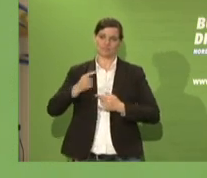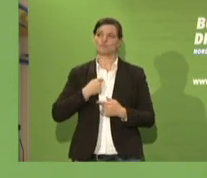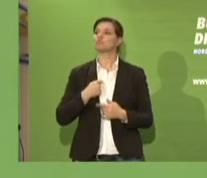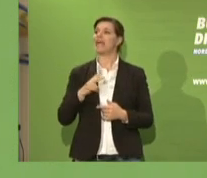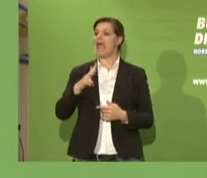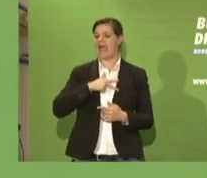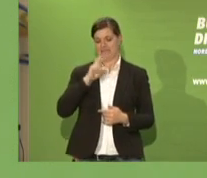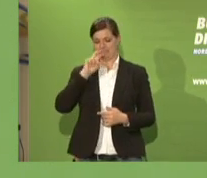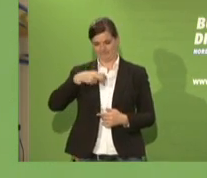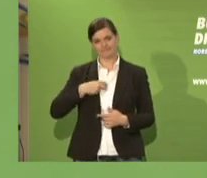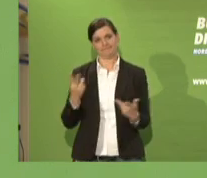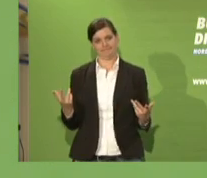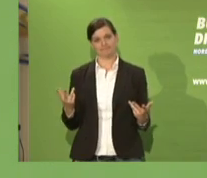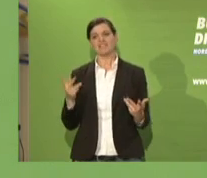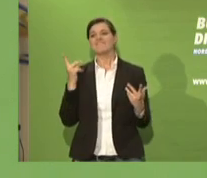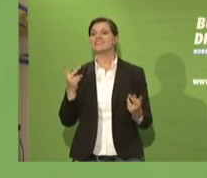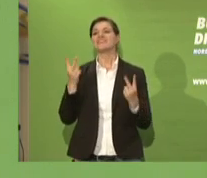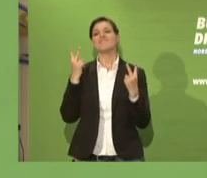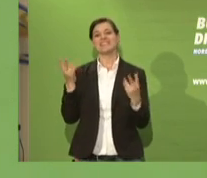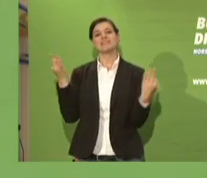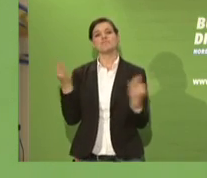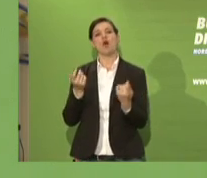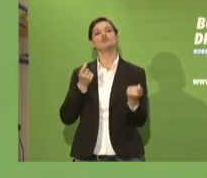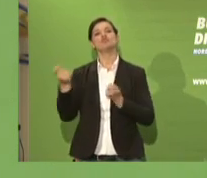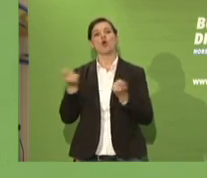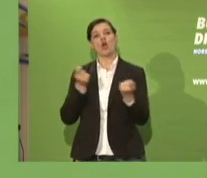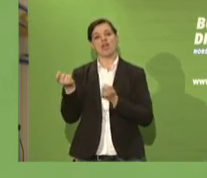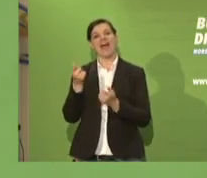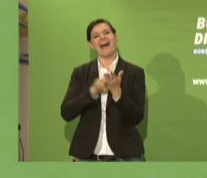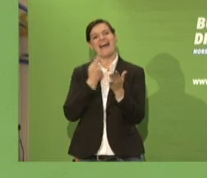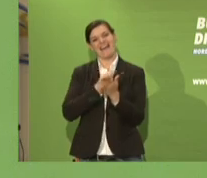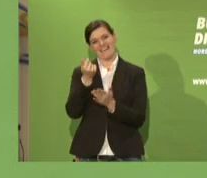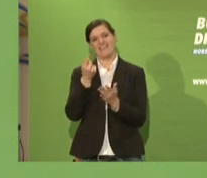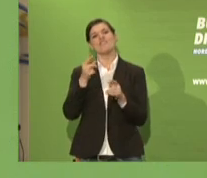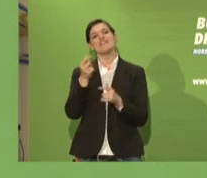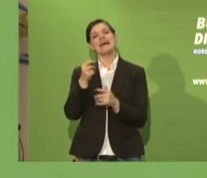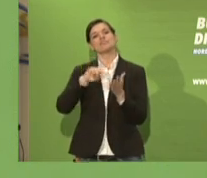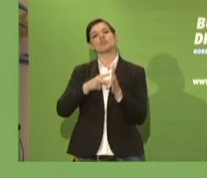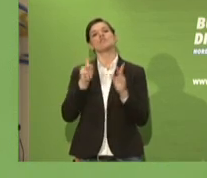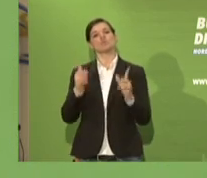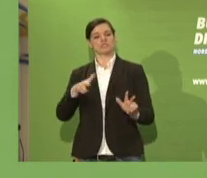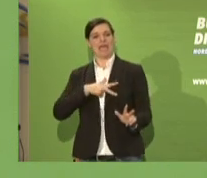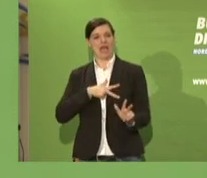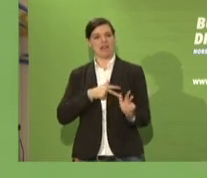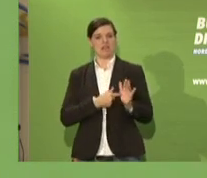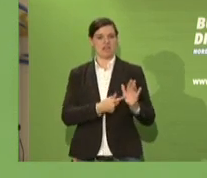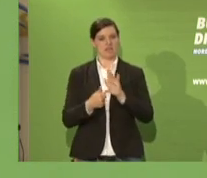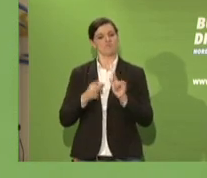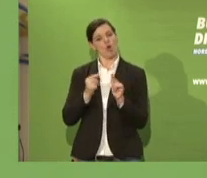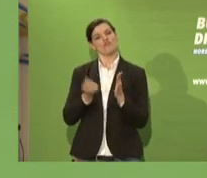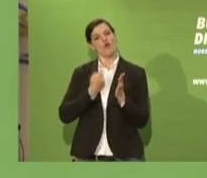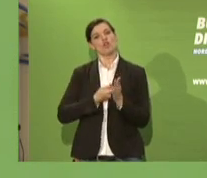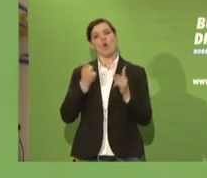sollten uns ehrlich machen. Richtig ist, wir brauchen eine Steuer- und Finanzpolitik, die ehrlich ist und wo wir auch unsere ganzen Forderungen